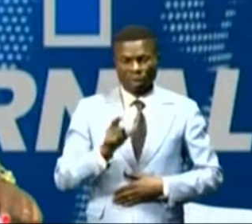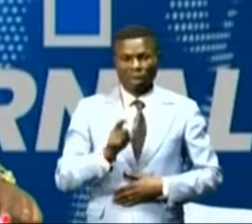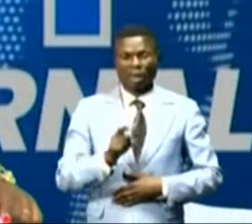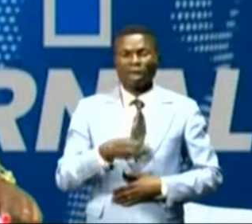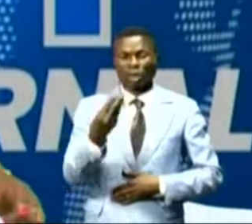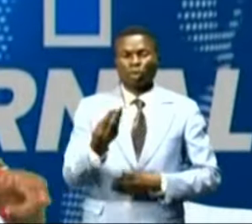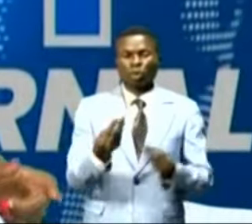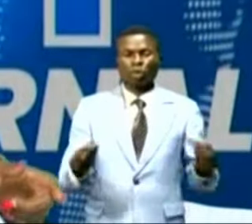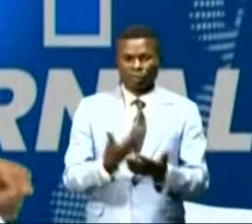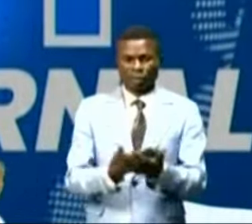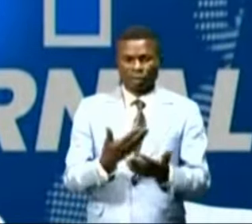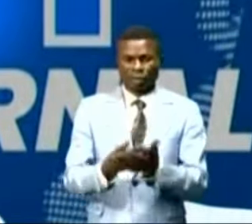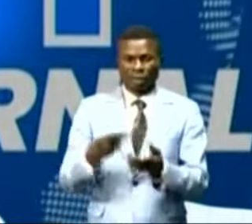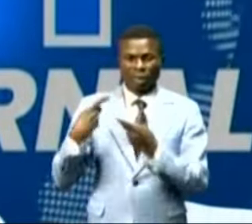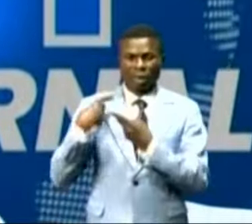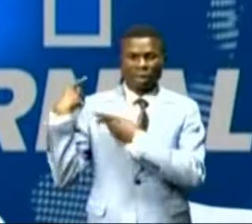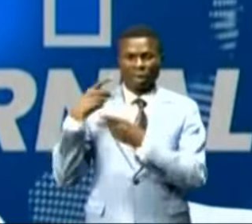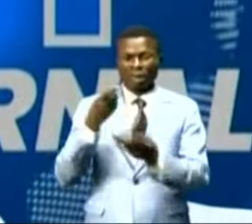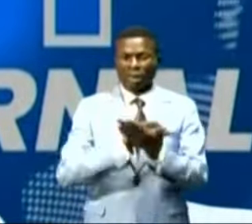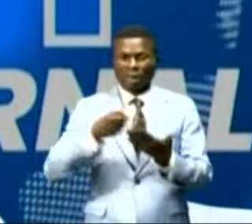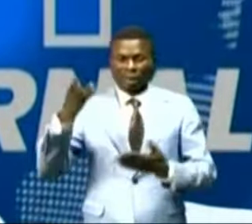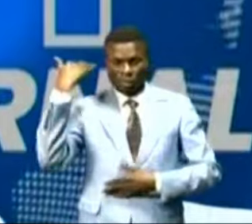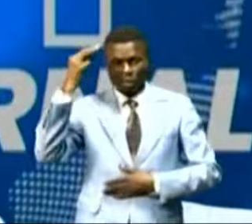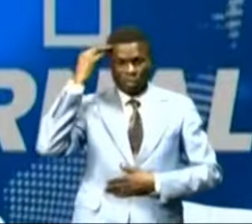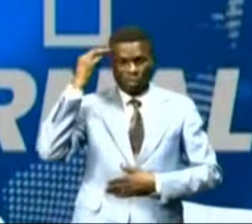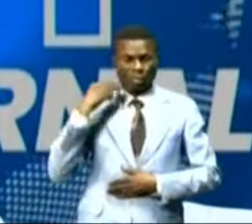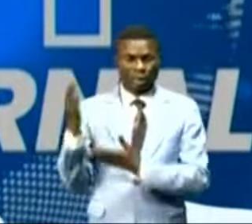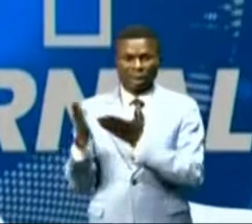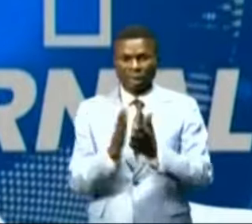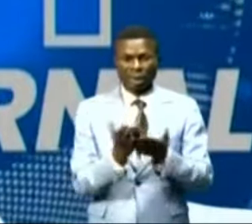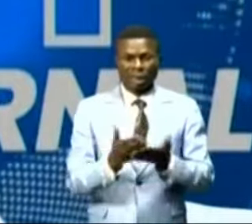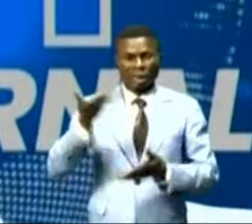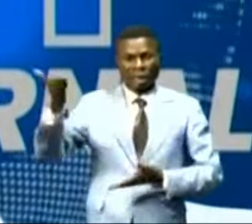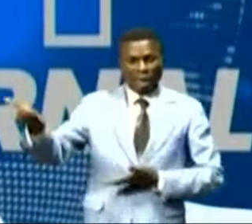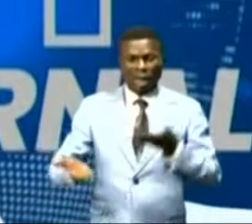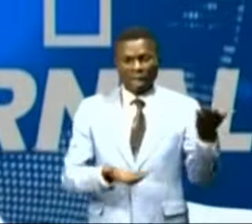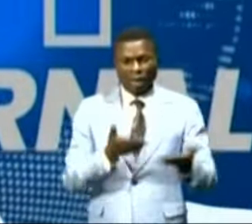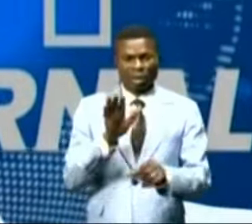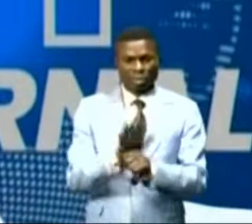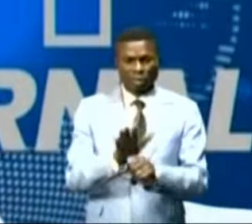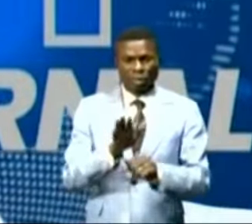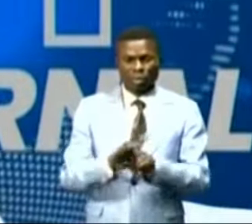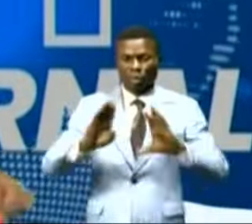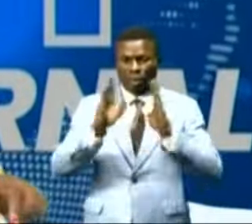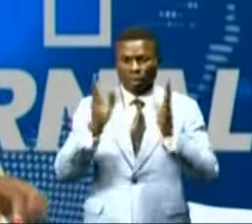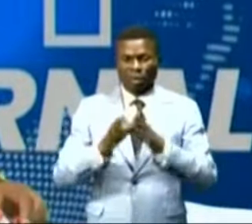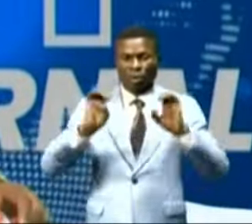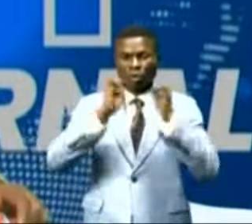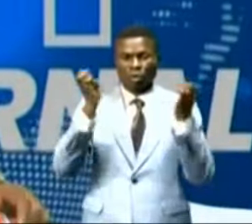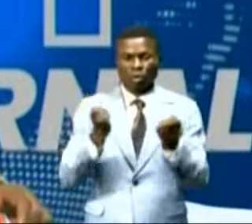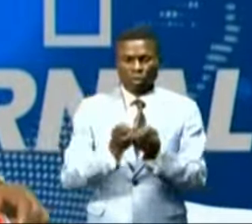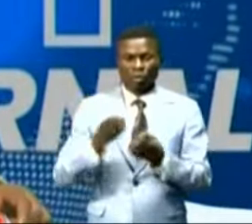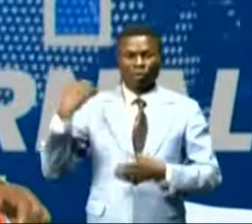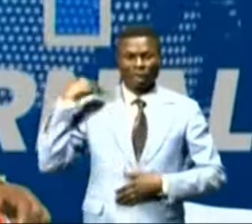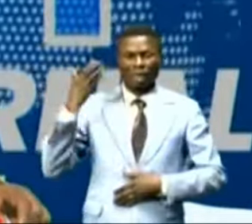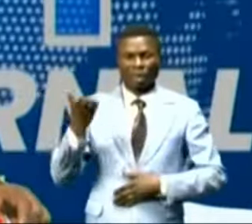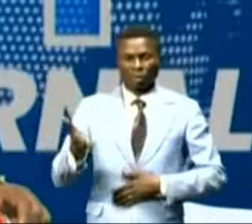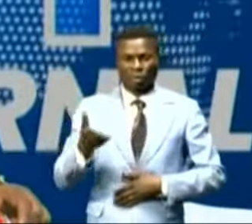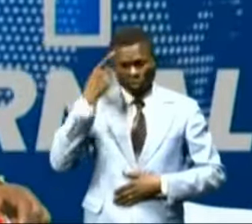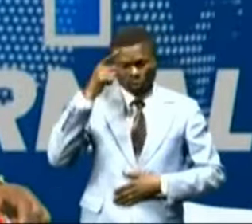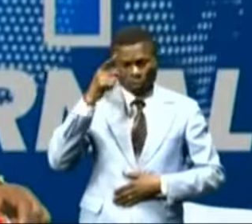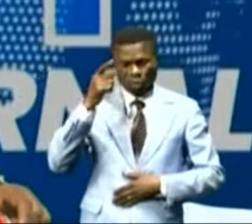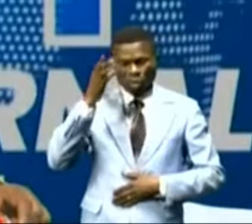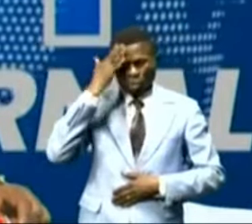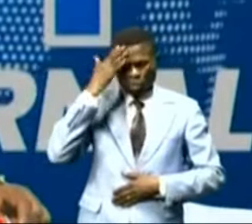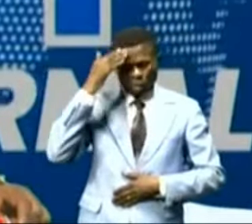choc. Depuis la semaine dernière, le ministre du portefeuille reçoit sans distinction toutes les entreprises sous sa tutelle pour bien